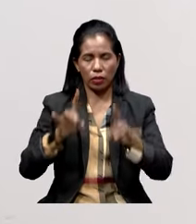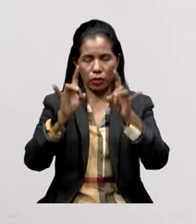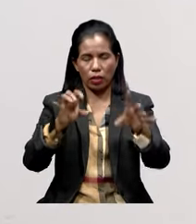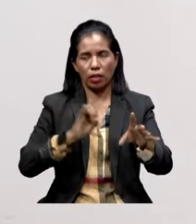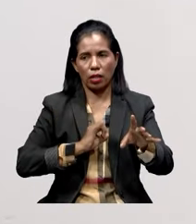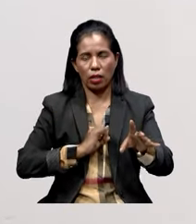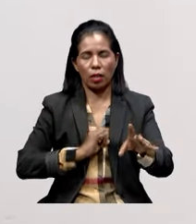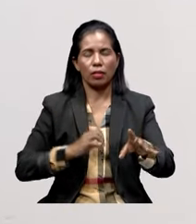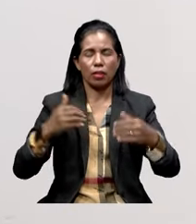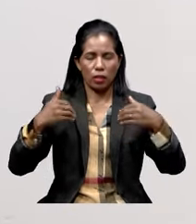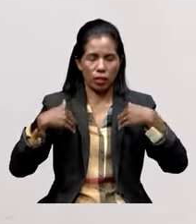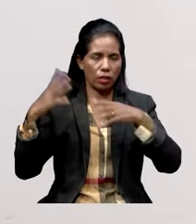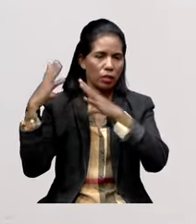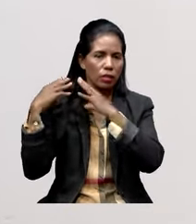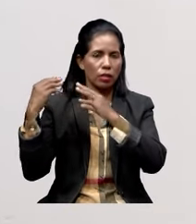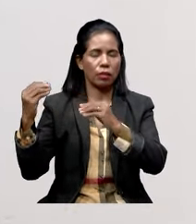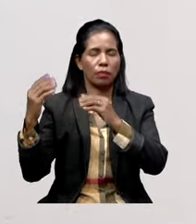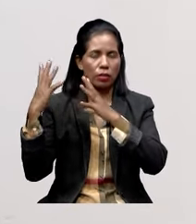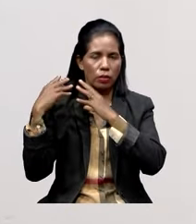sejarah cukup lama dengan Timor-Leste.